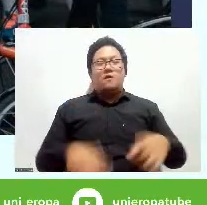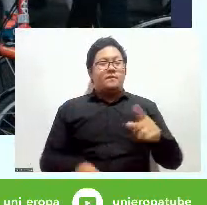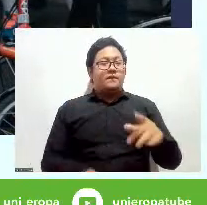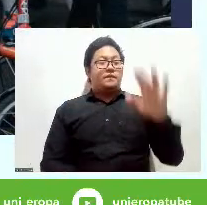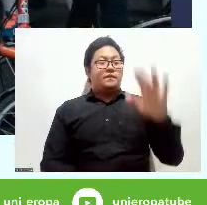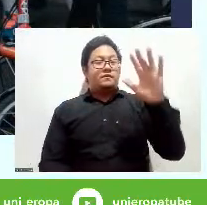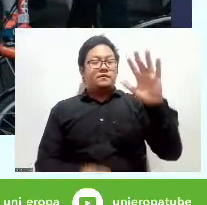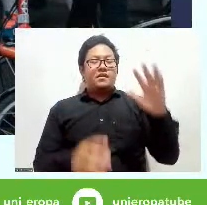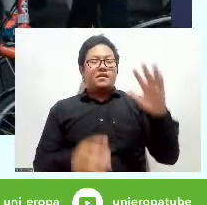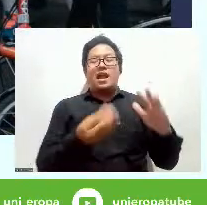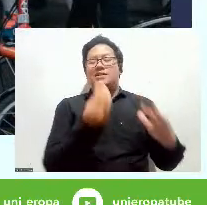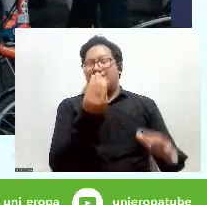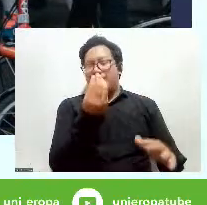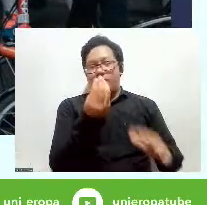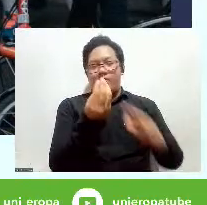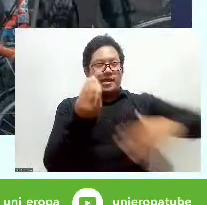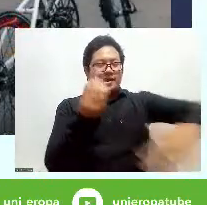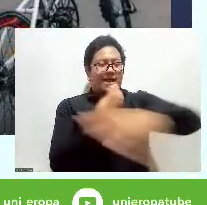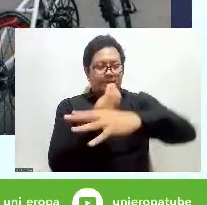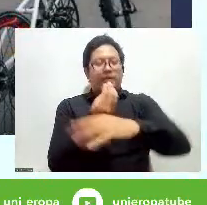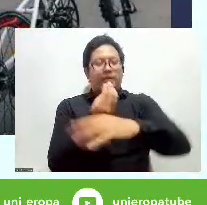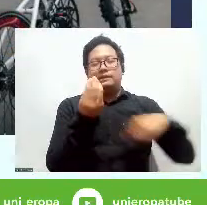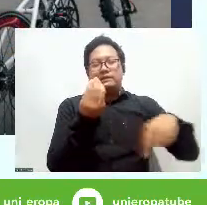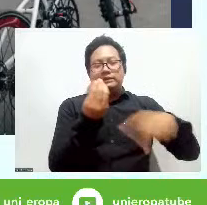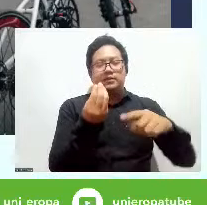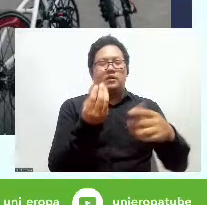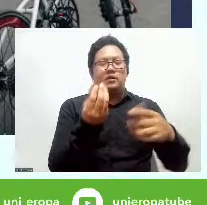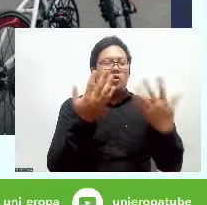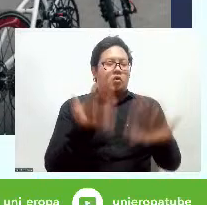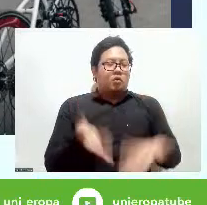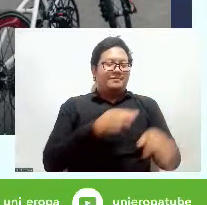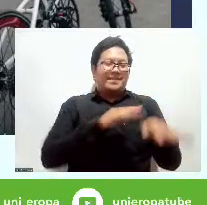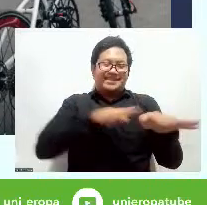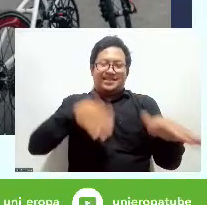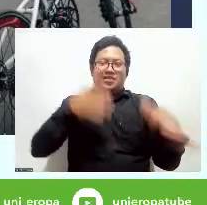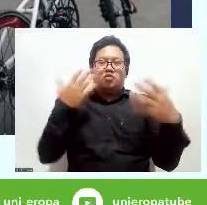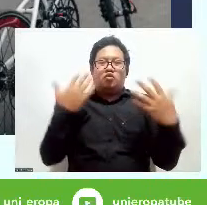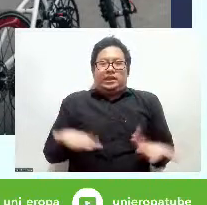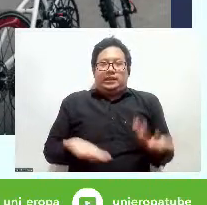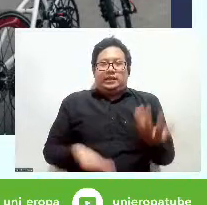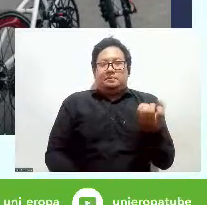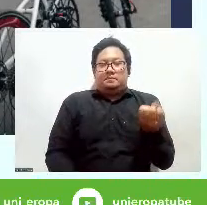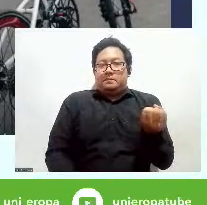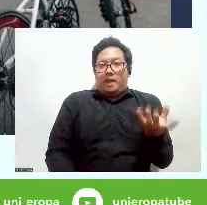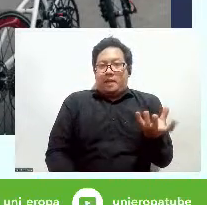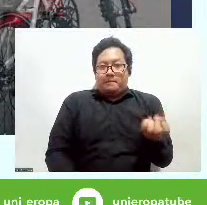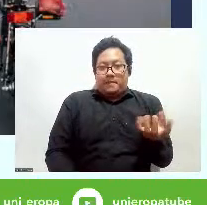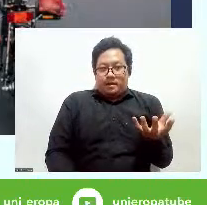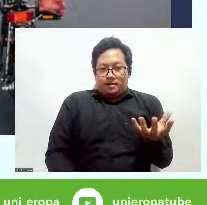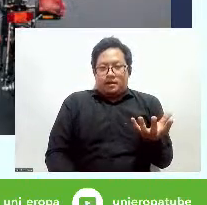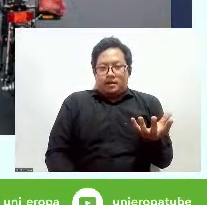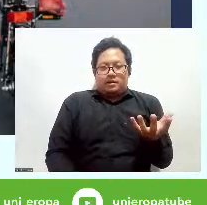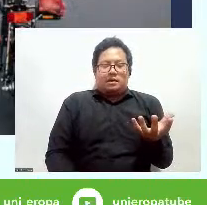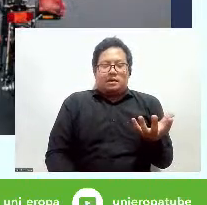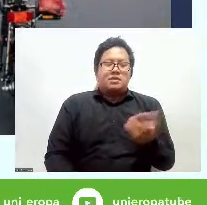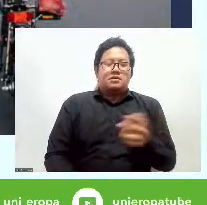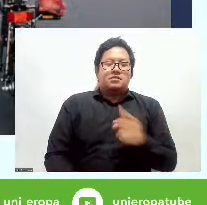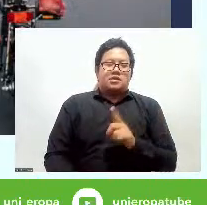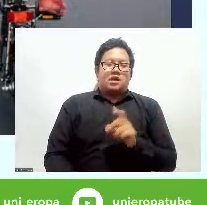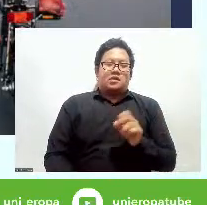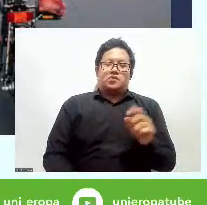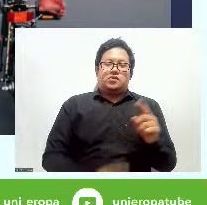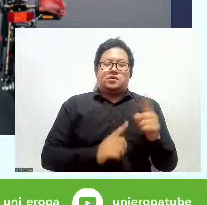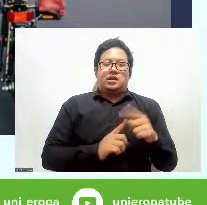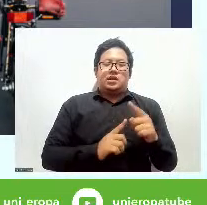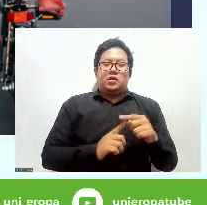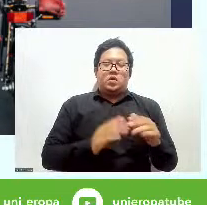lalu-lintas Jabodetabek Saya ulang kalau tadi Jakarta sekarang Jabodetabek tuh sudah tembus diatas 100 triliun pertahun